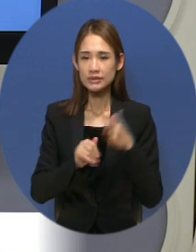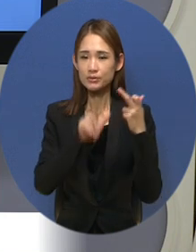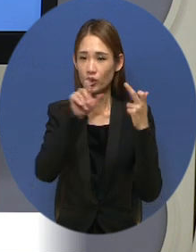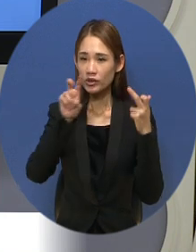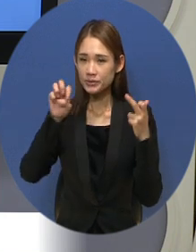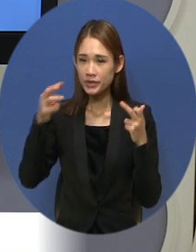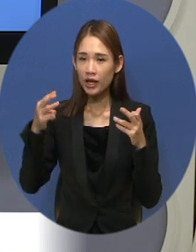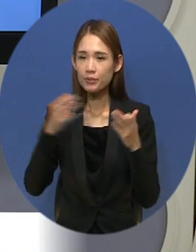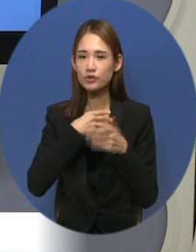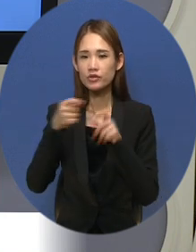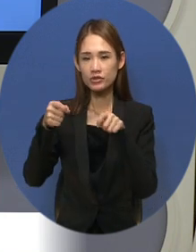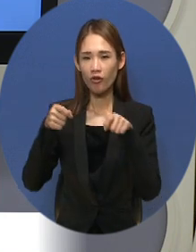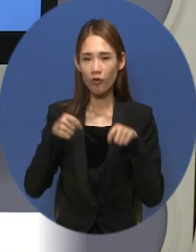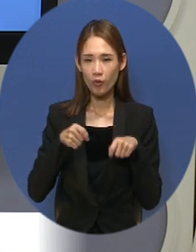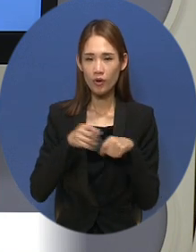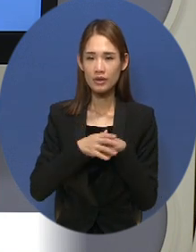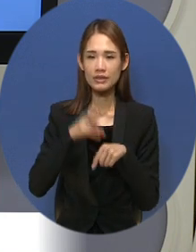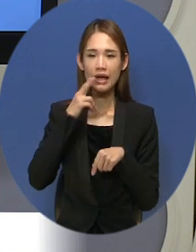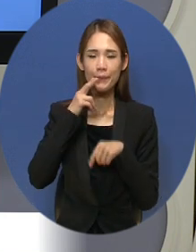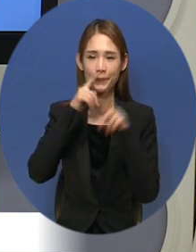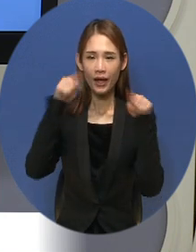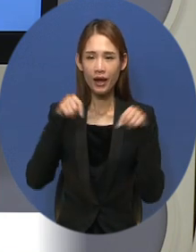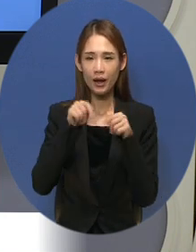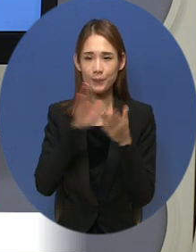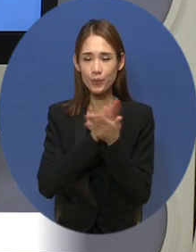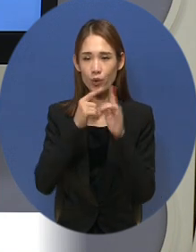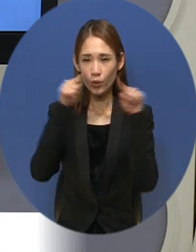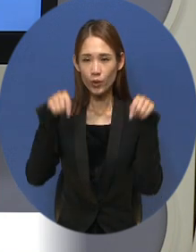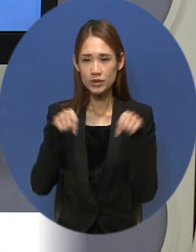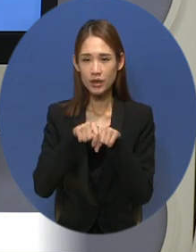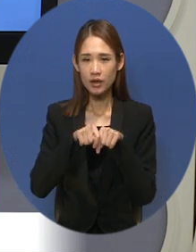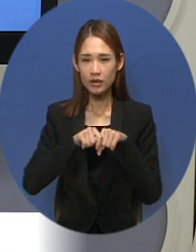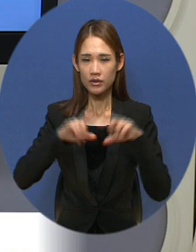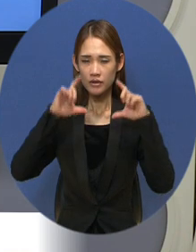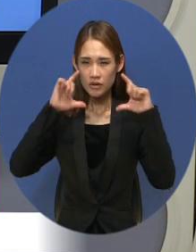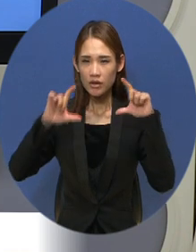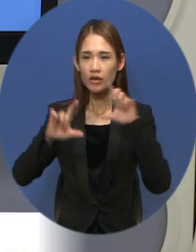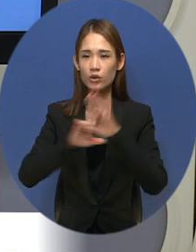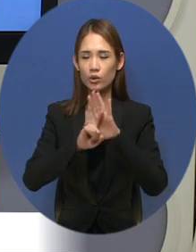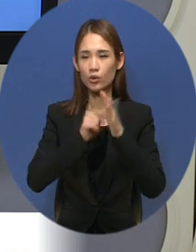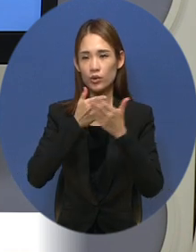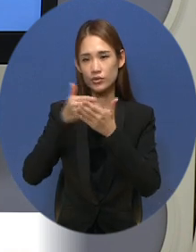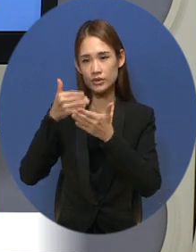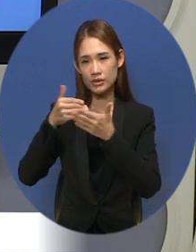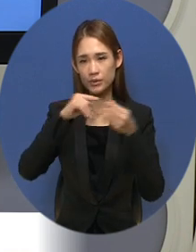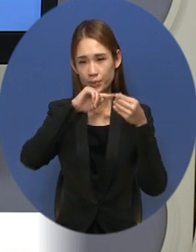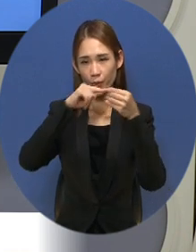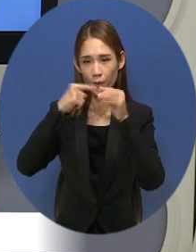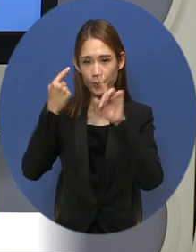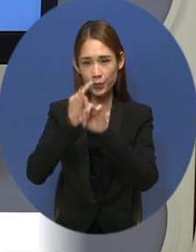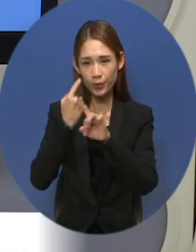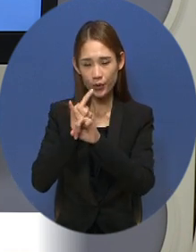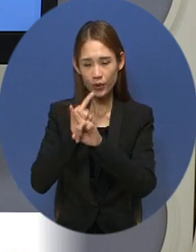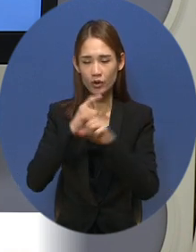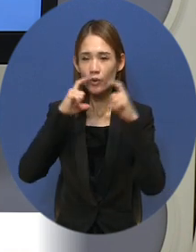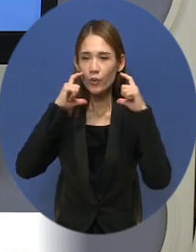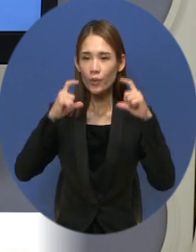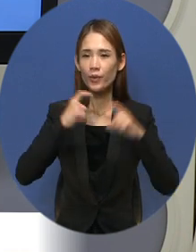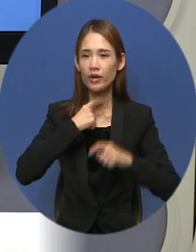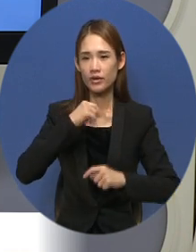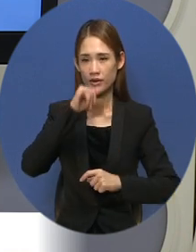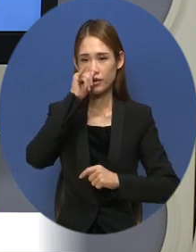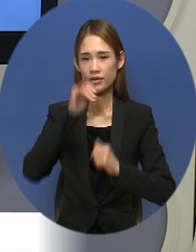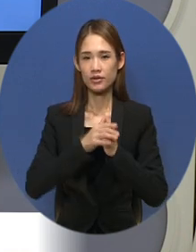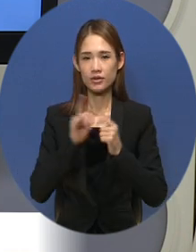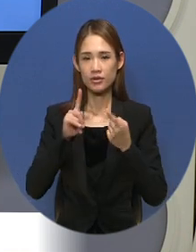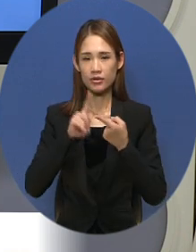23일부터 적용되는 담배가 포장지에 경고 그림 등 표기 내용 옷이 를 개정해 공포한 바 있는데요